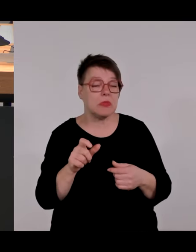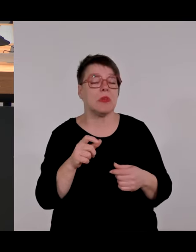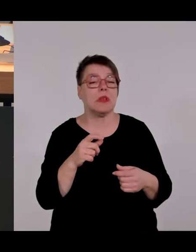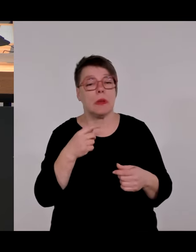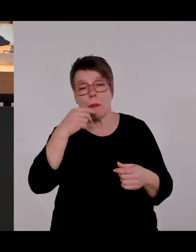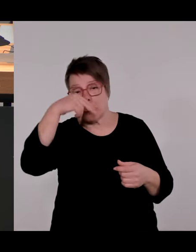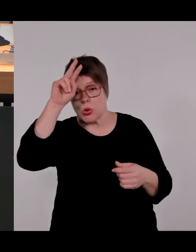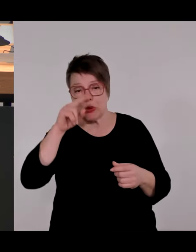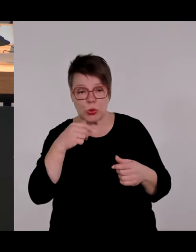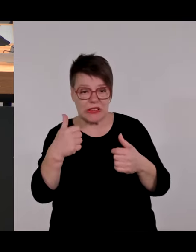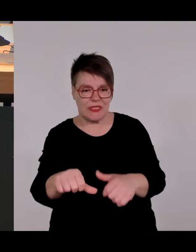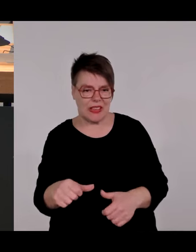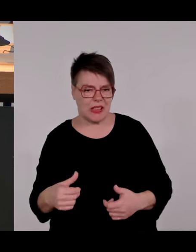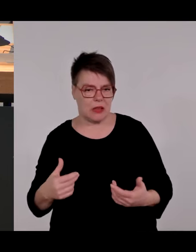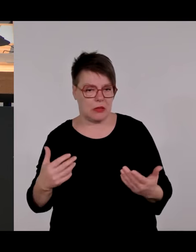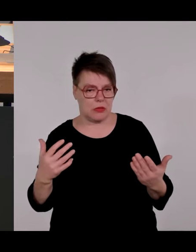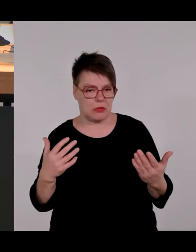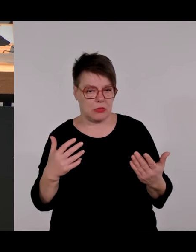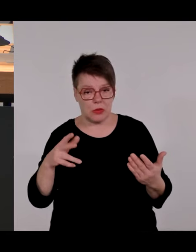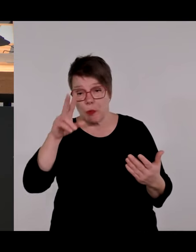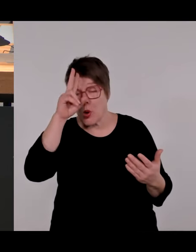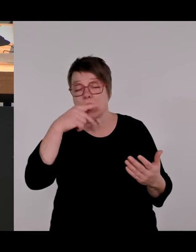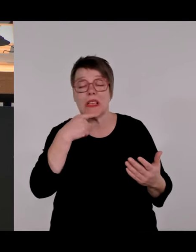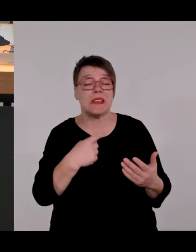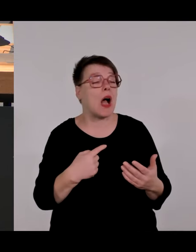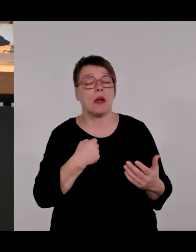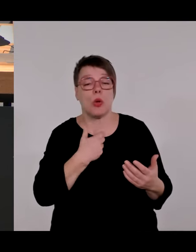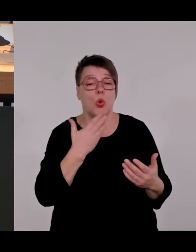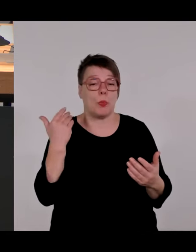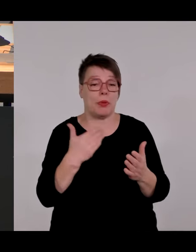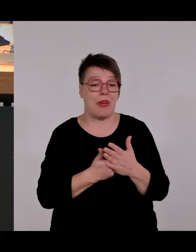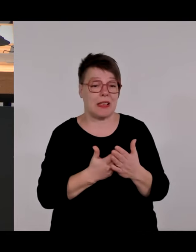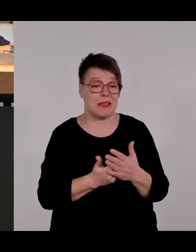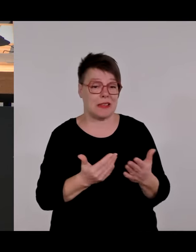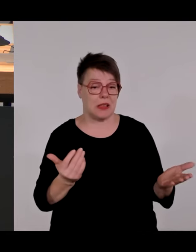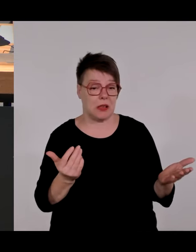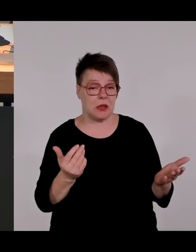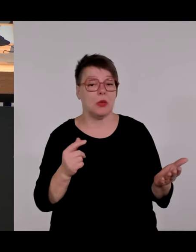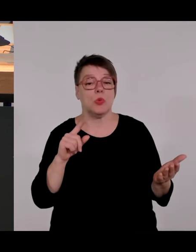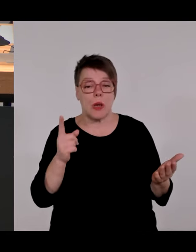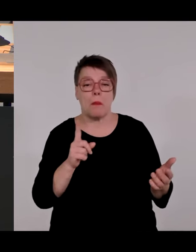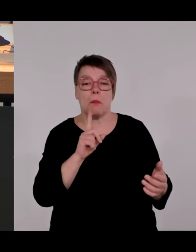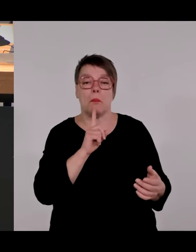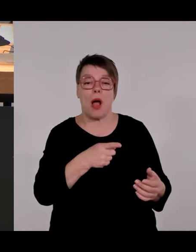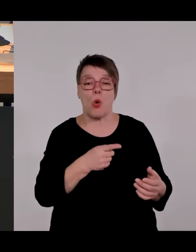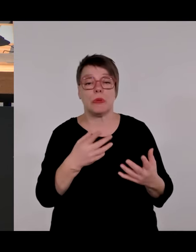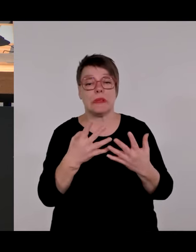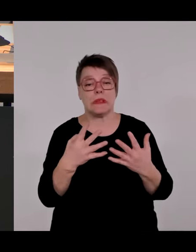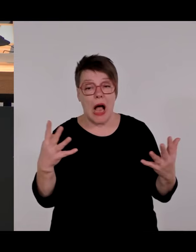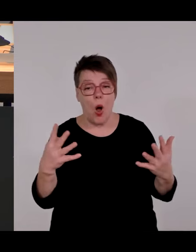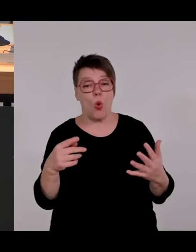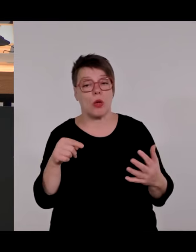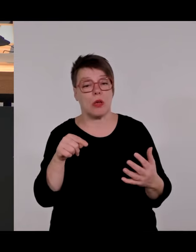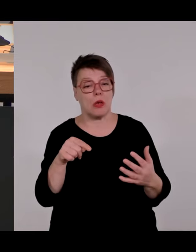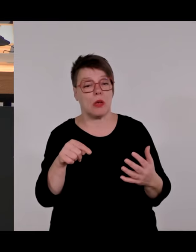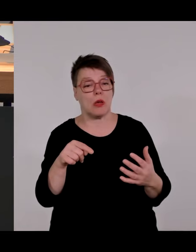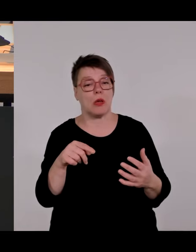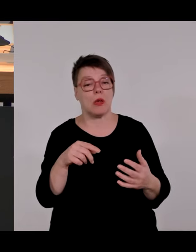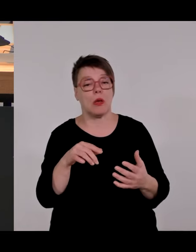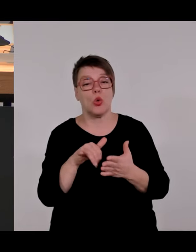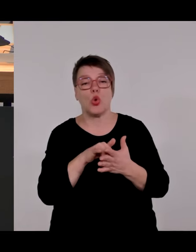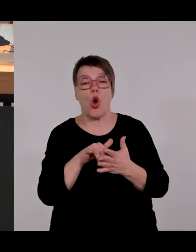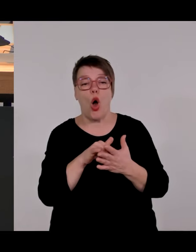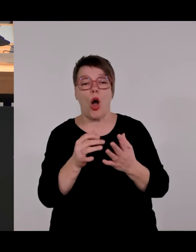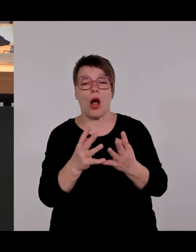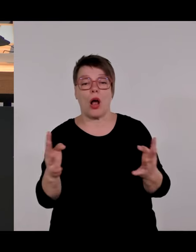biegen sich die Balken. Und das geht nicht. Sie sind Regierender Bürgermeister. Deswegen sage ich Ihnen, wenn Sie nur einen Funken Verantwortung haben für Ihr hohes Amt, dann hören Sie auf mit